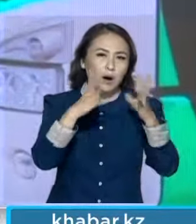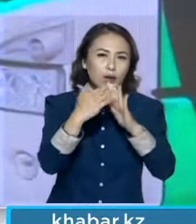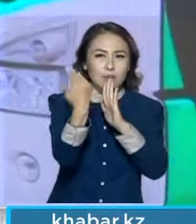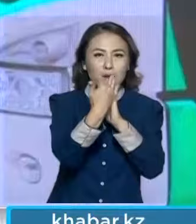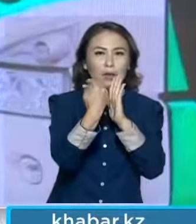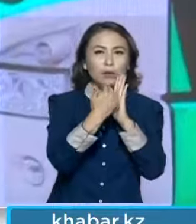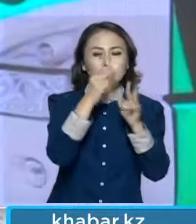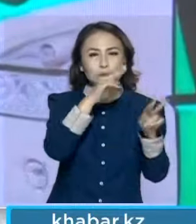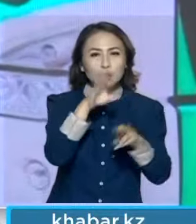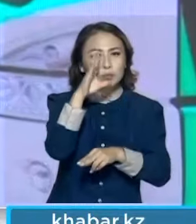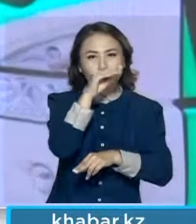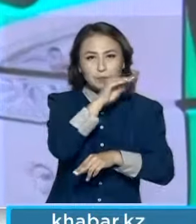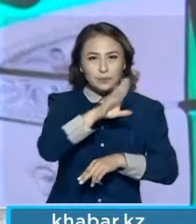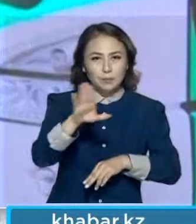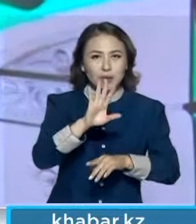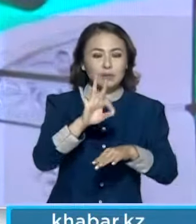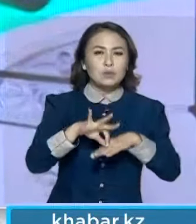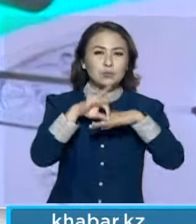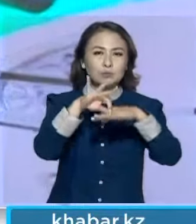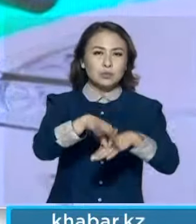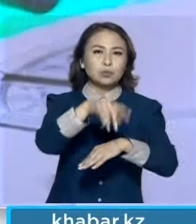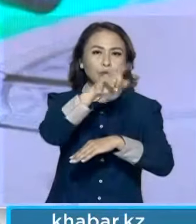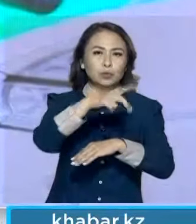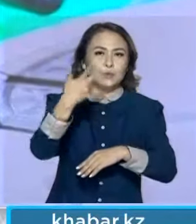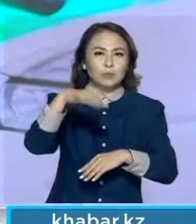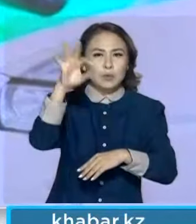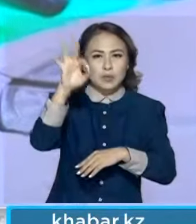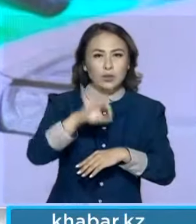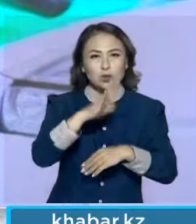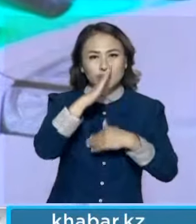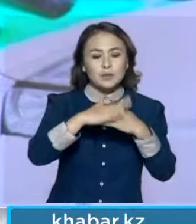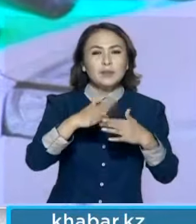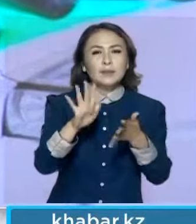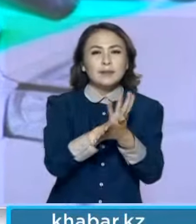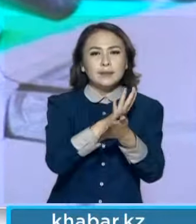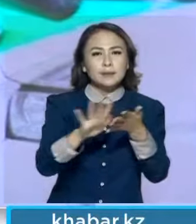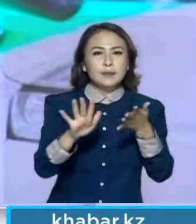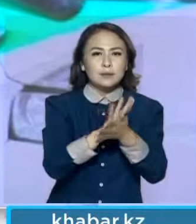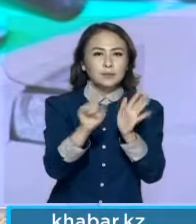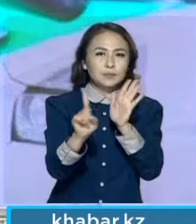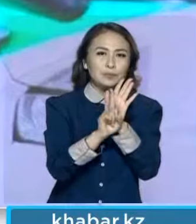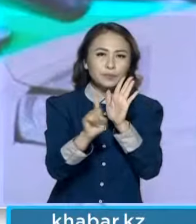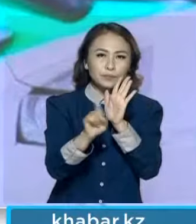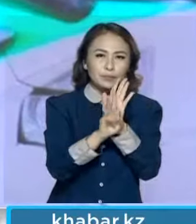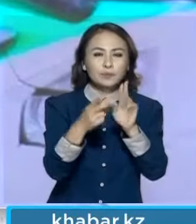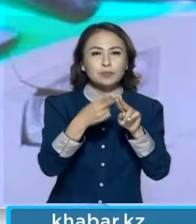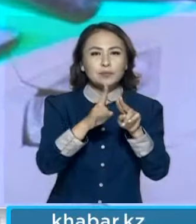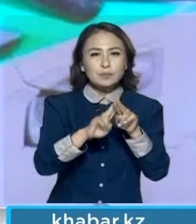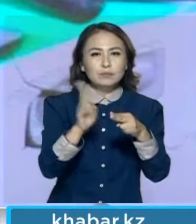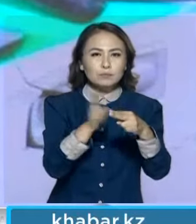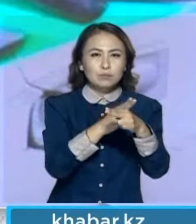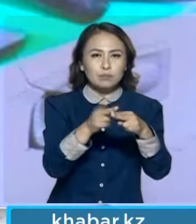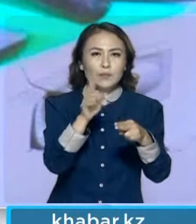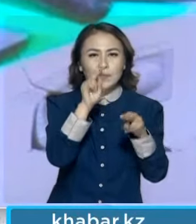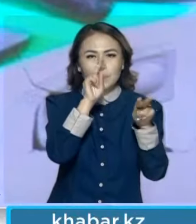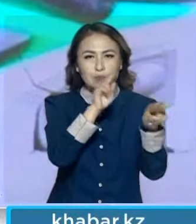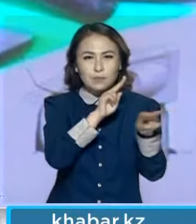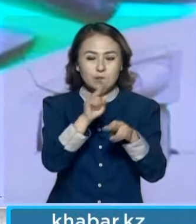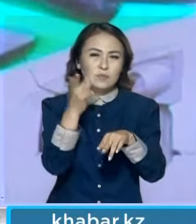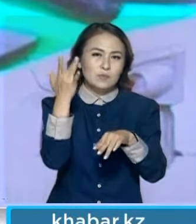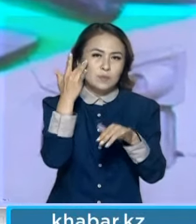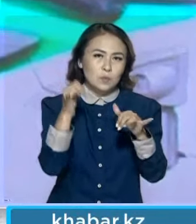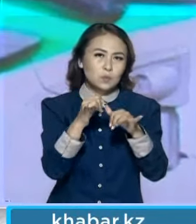бағытты бақылап үлгермейді. Осыны пайдаланған жолаушылардың 30%-ға жоғы тегін қатынайды екен. Олармен күресу үшін енді